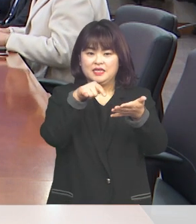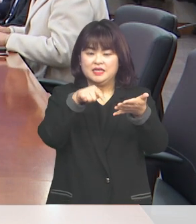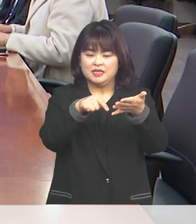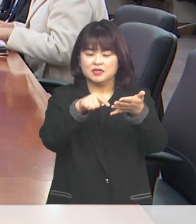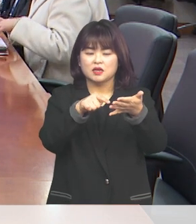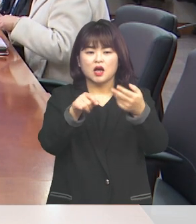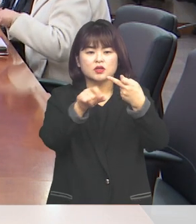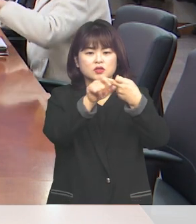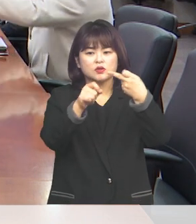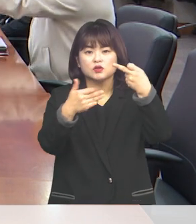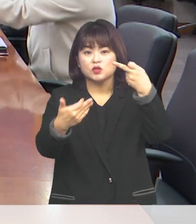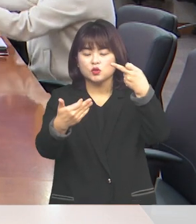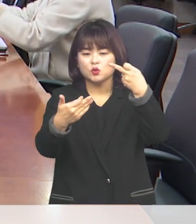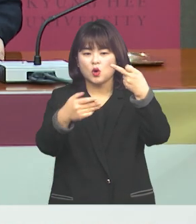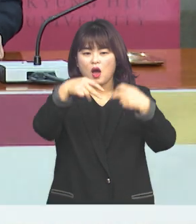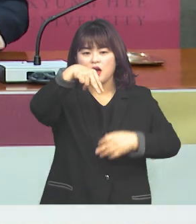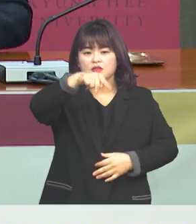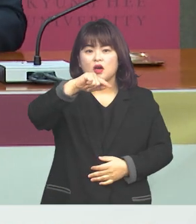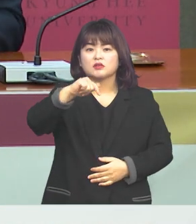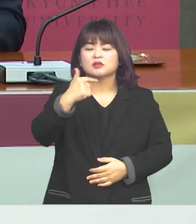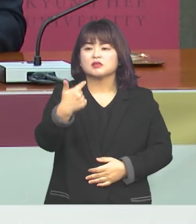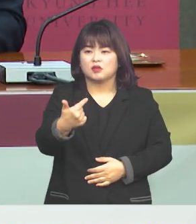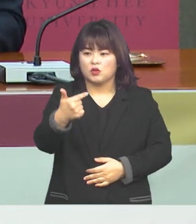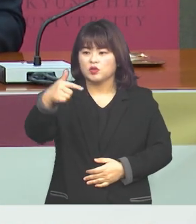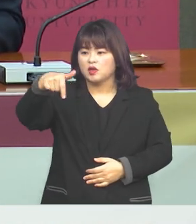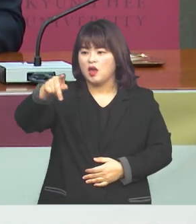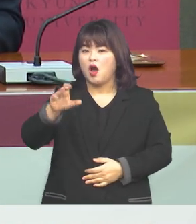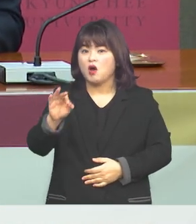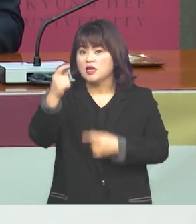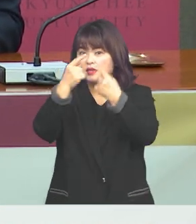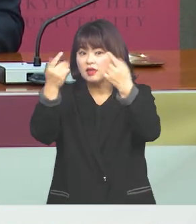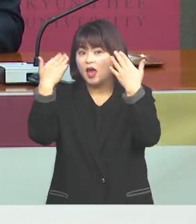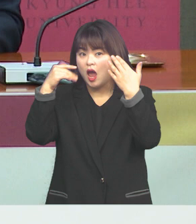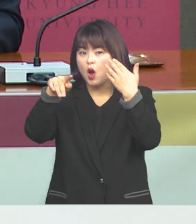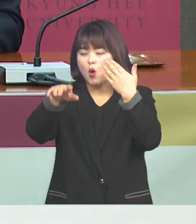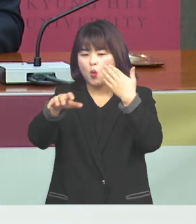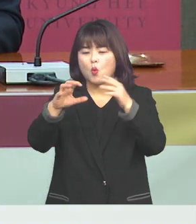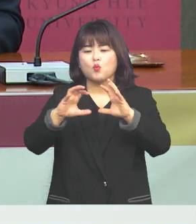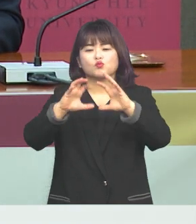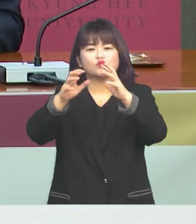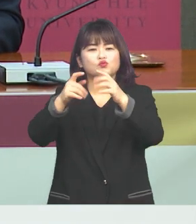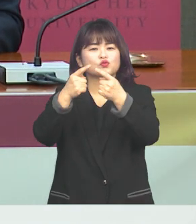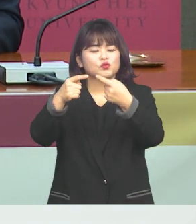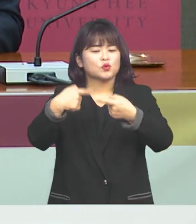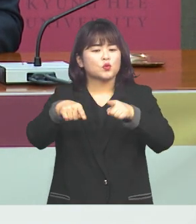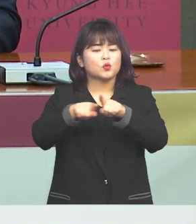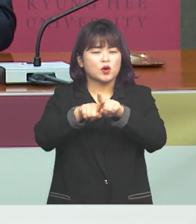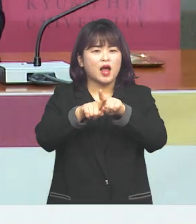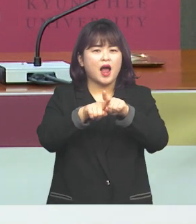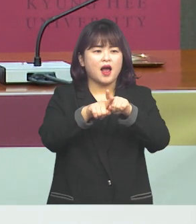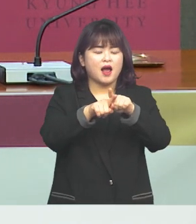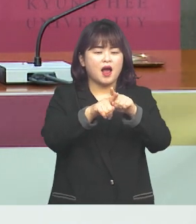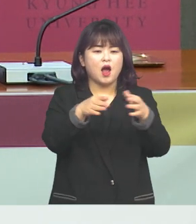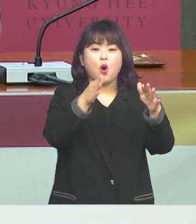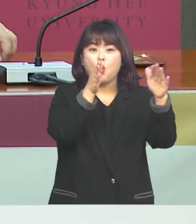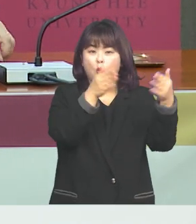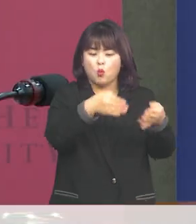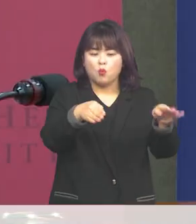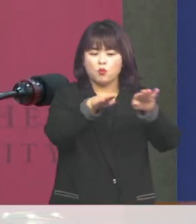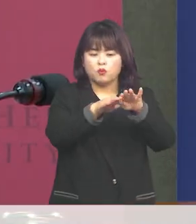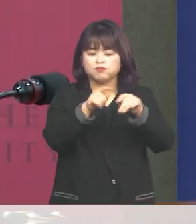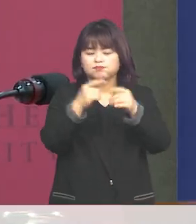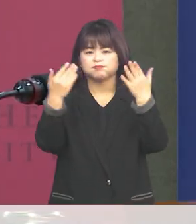용인특례시는 19일 기흥구 서천동 경희대학교 국제캠퍼스 대회의실에서 경희대학교와 관학협력체계 구축 및